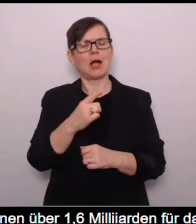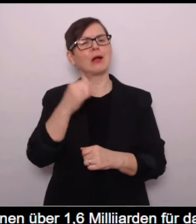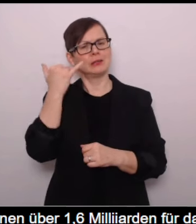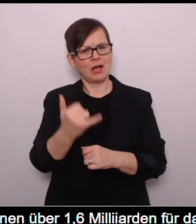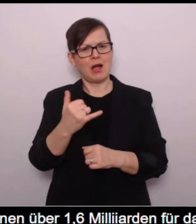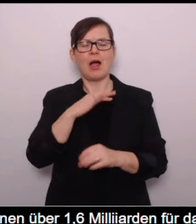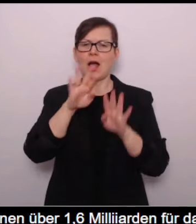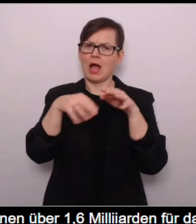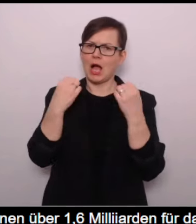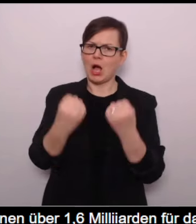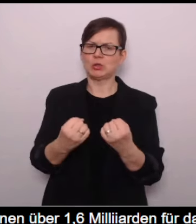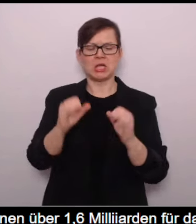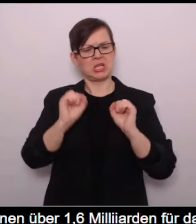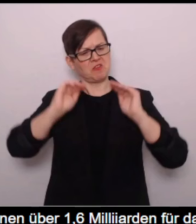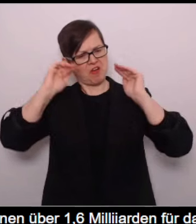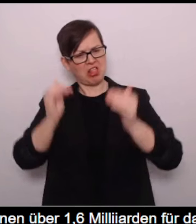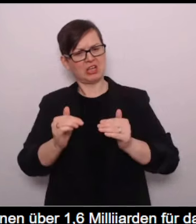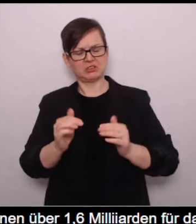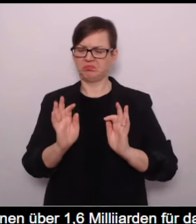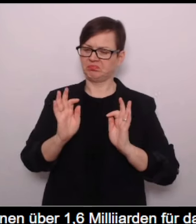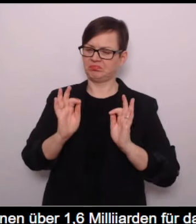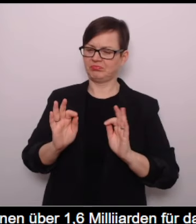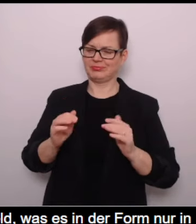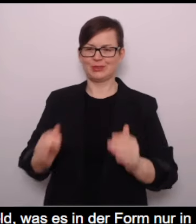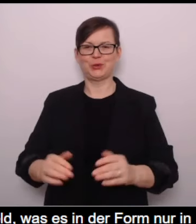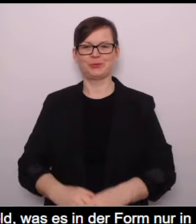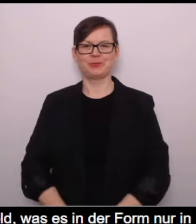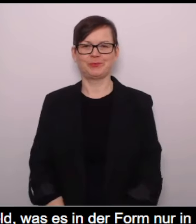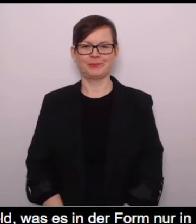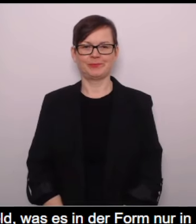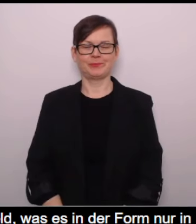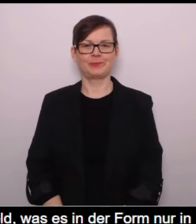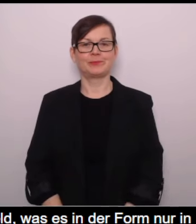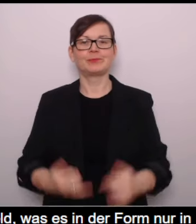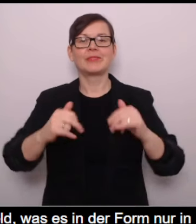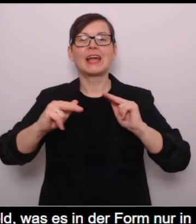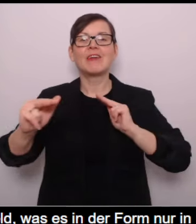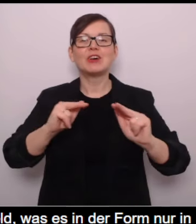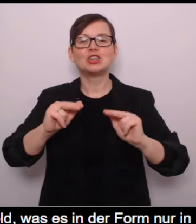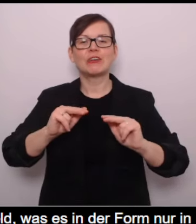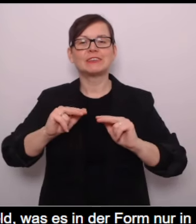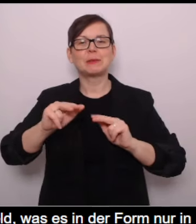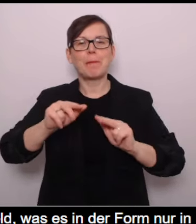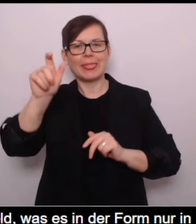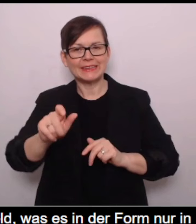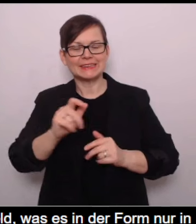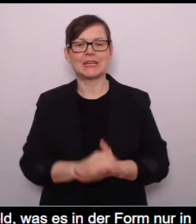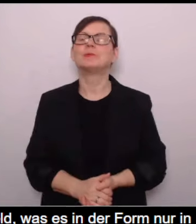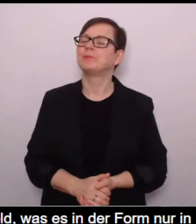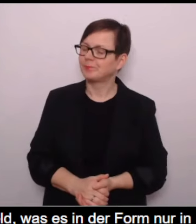Die Menschen in Bayern können sich auf diesen Haushalt verlassen, auf die Politik im Freistaat Bayern bauen.